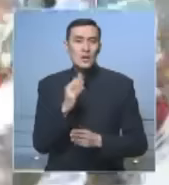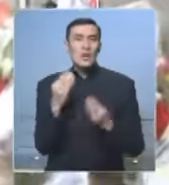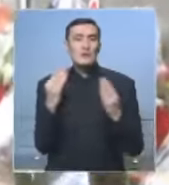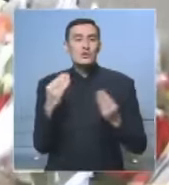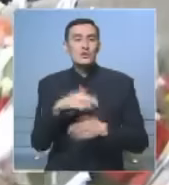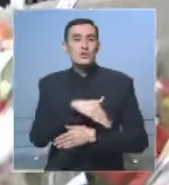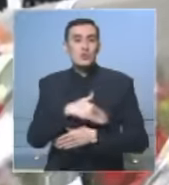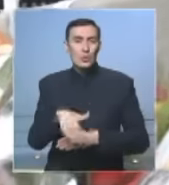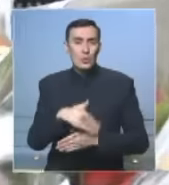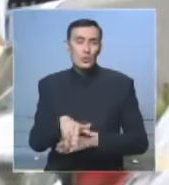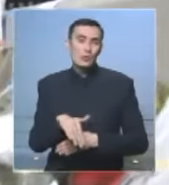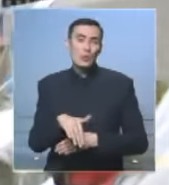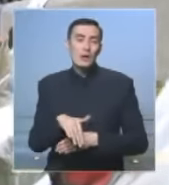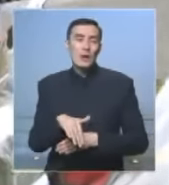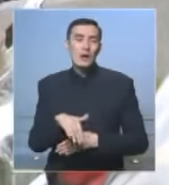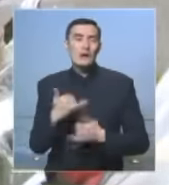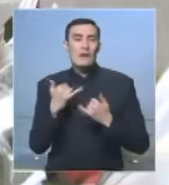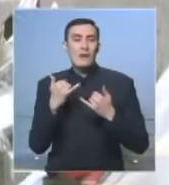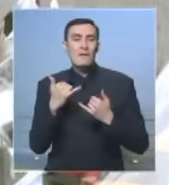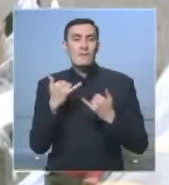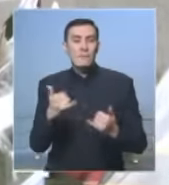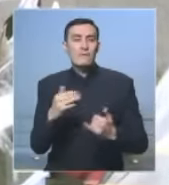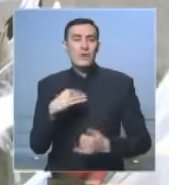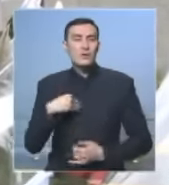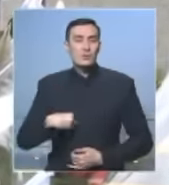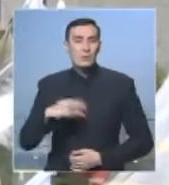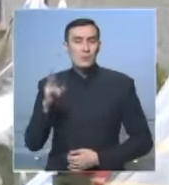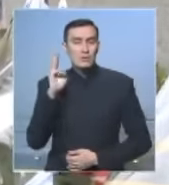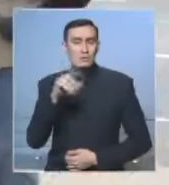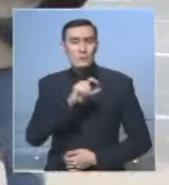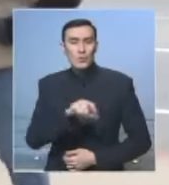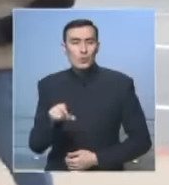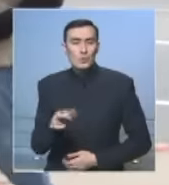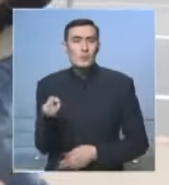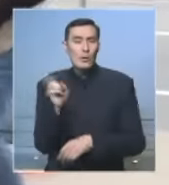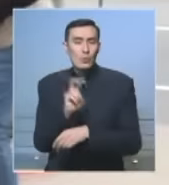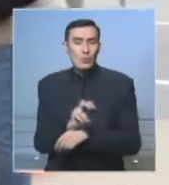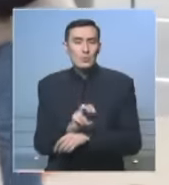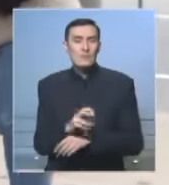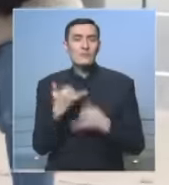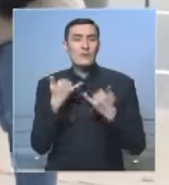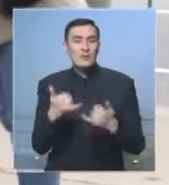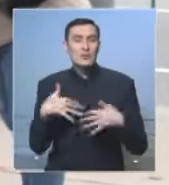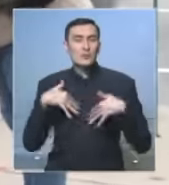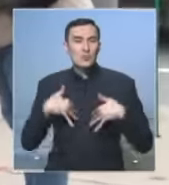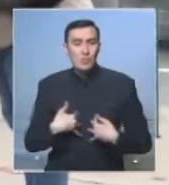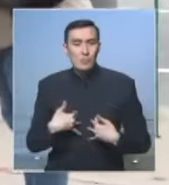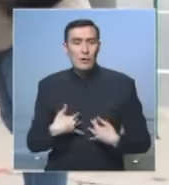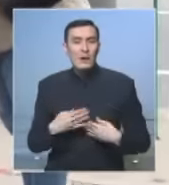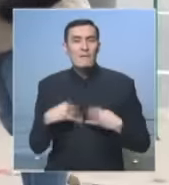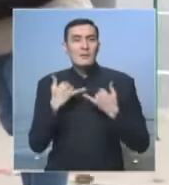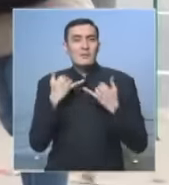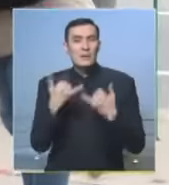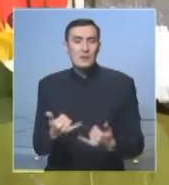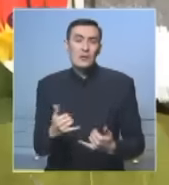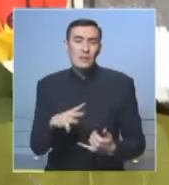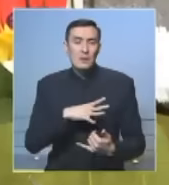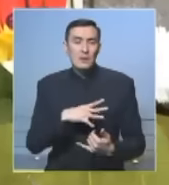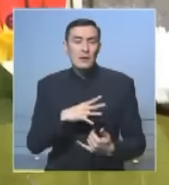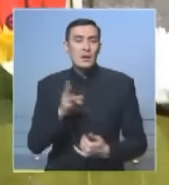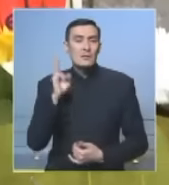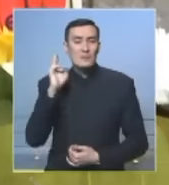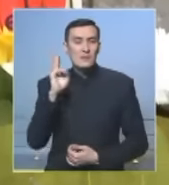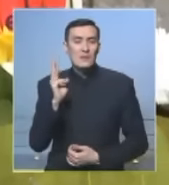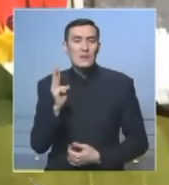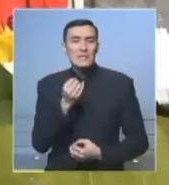улицу Сассекс-Драйв к французскому посольству приходят люди и в знак скорби возлагают к ограждению депредставительства цветы